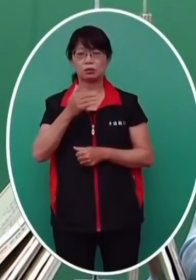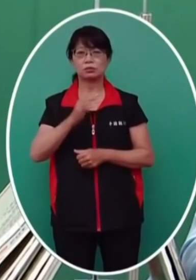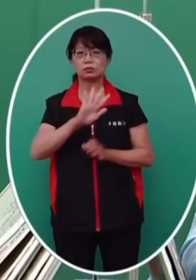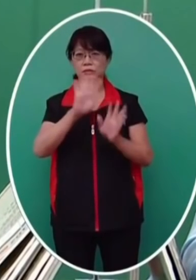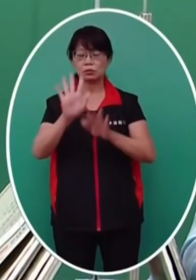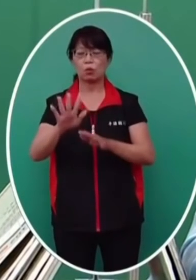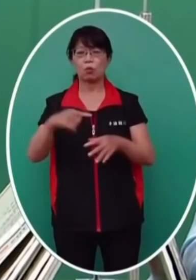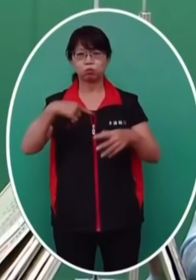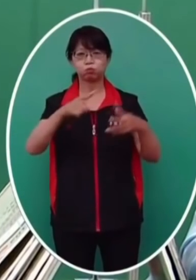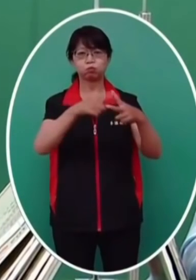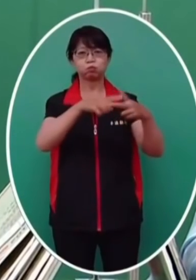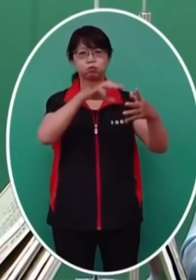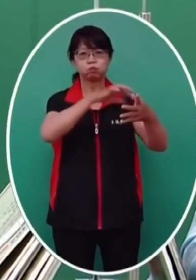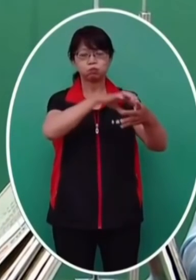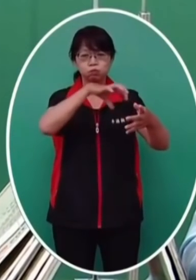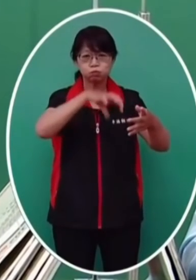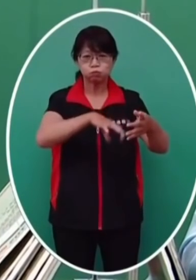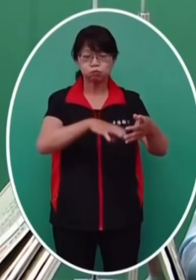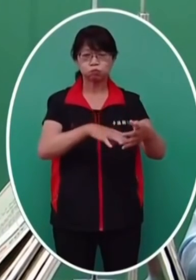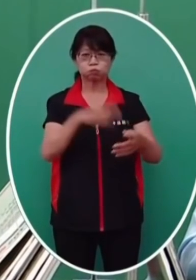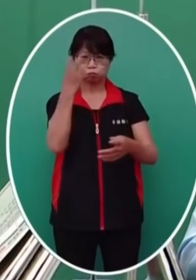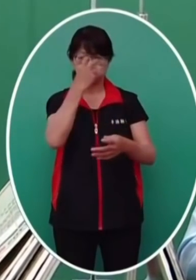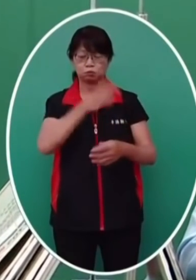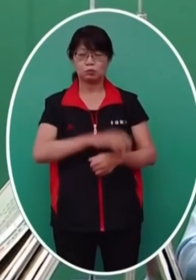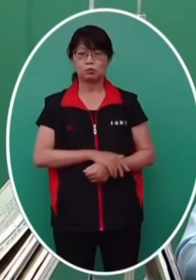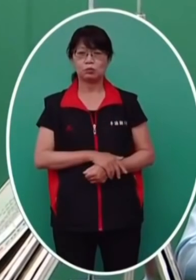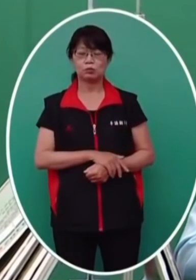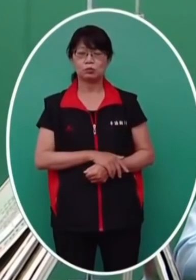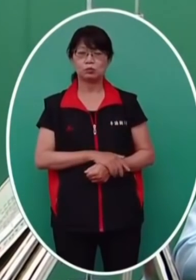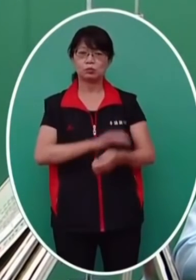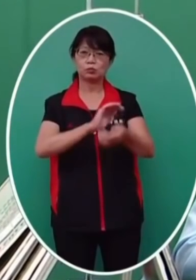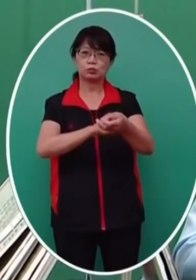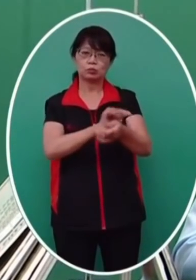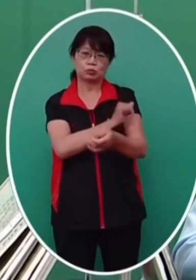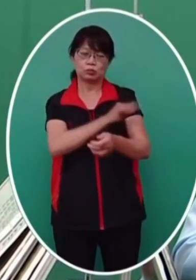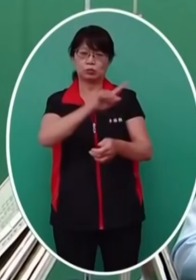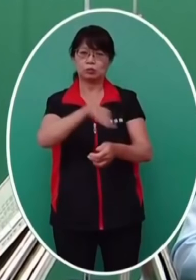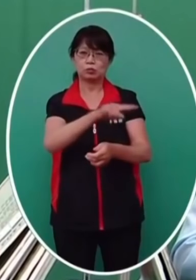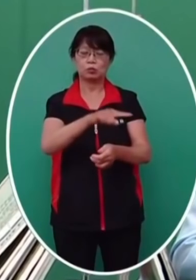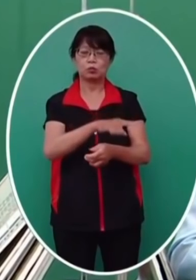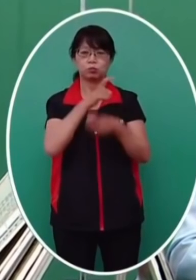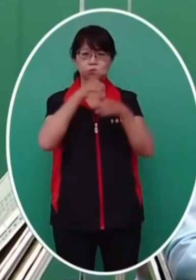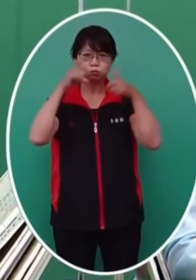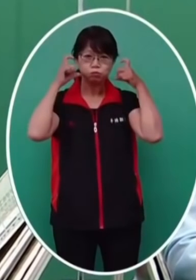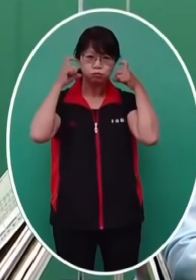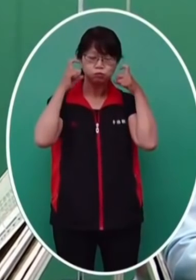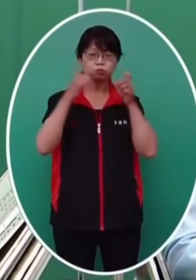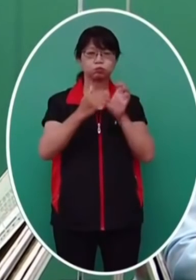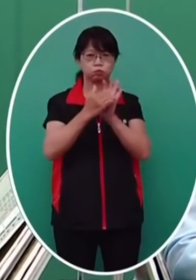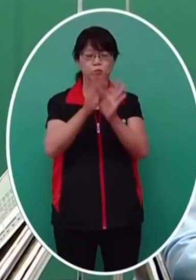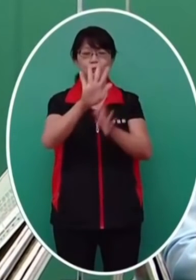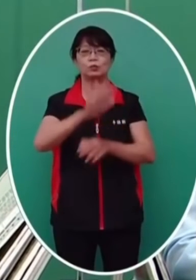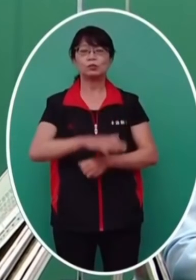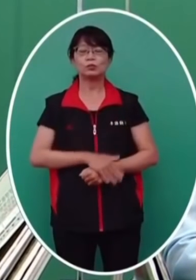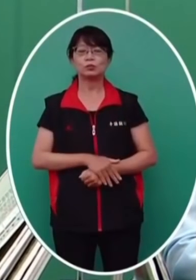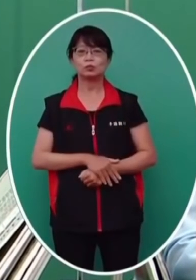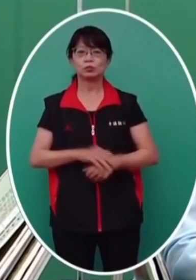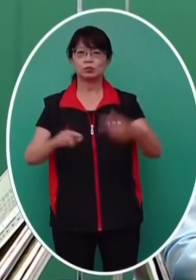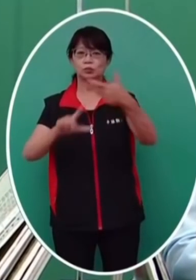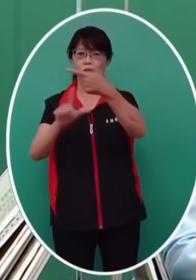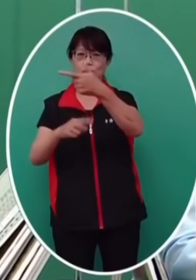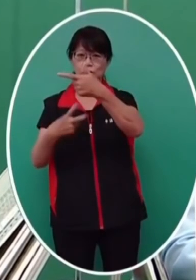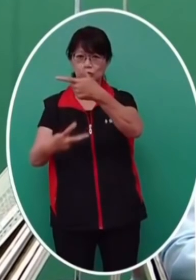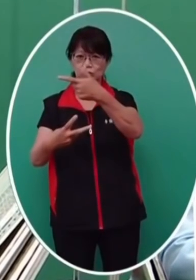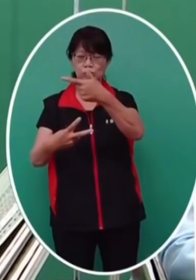症状，是诊所就医。在就医的过程中，诊所的医师人员都有全副武装，都有很好的防护装备。那在6月2号